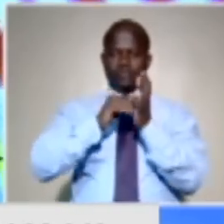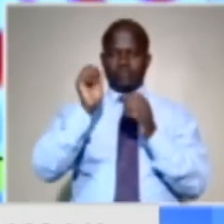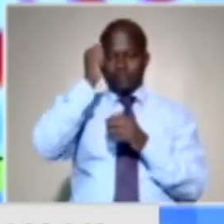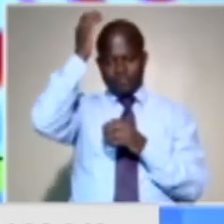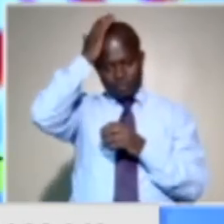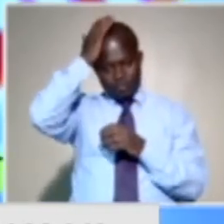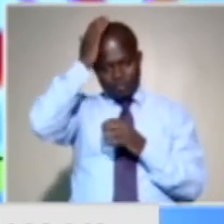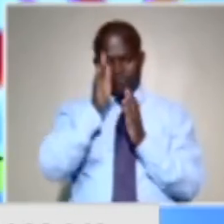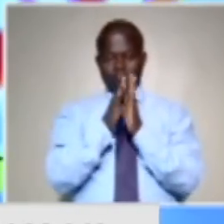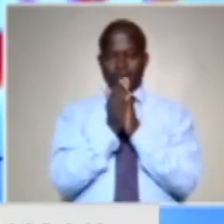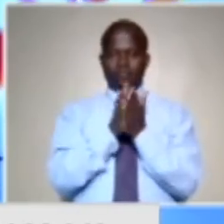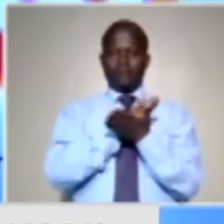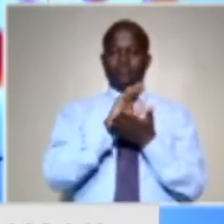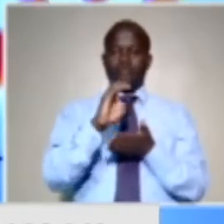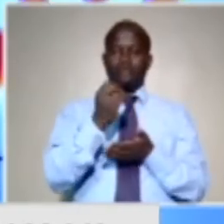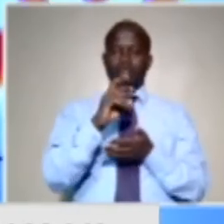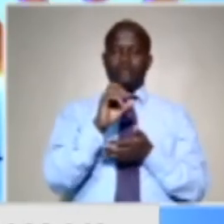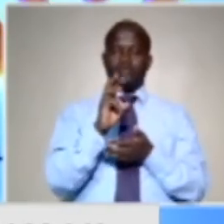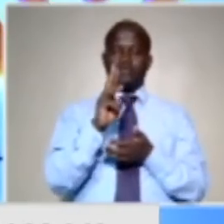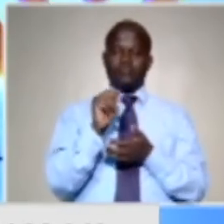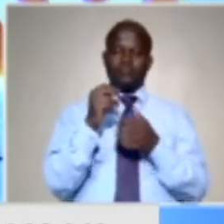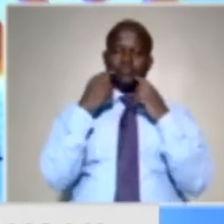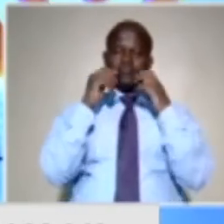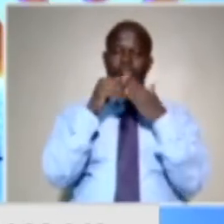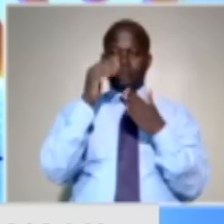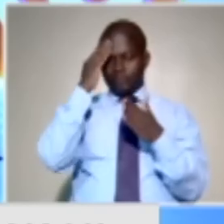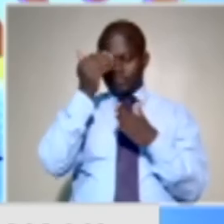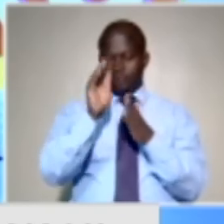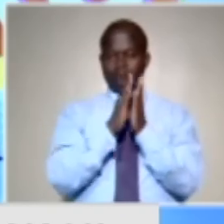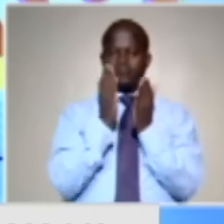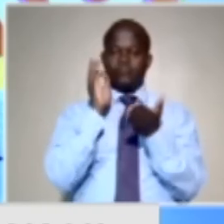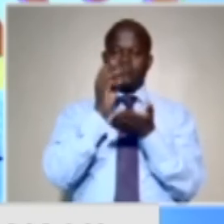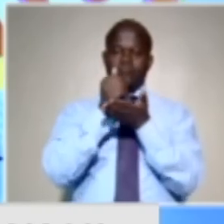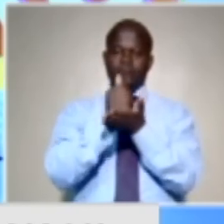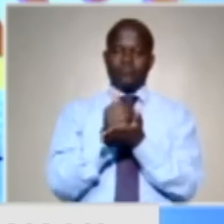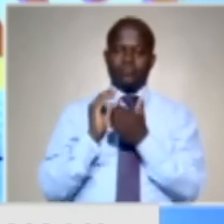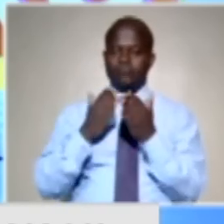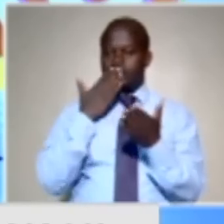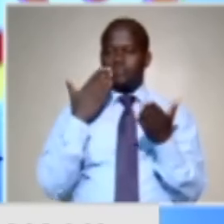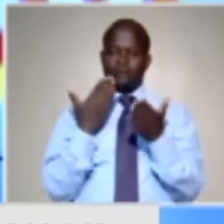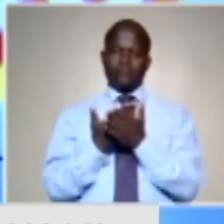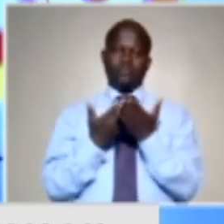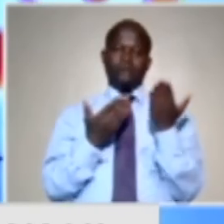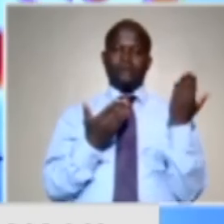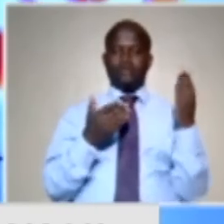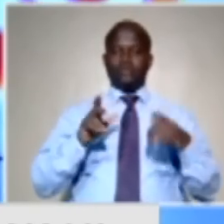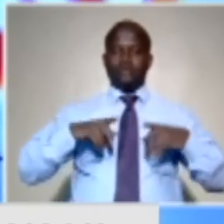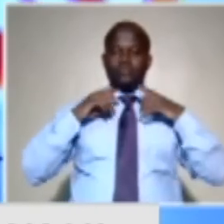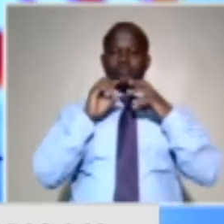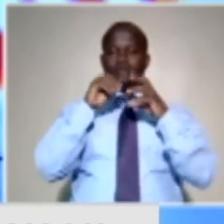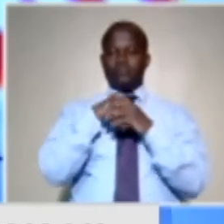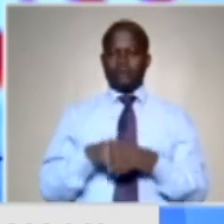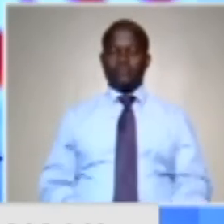mutwe igitabo gitagatifu cya Quran bavuga ko kumenya iki gitabo bibafasha kwitwara neza mu muryango babamo